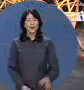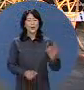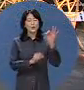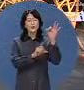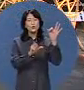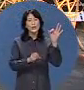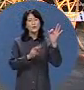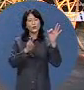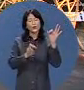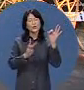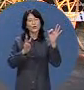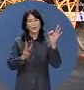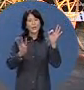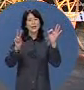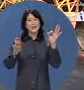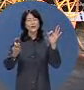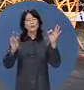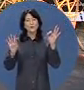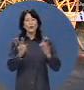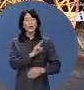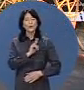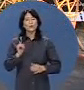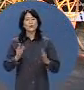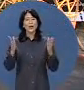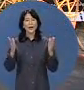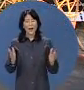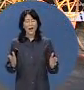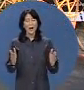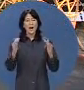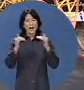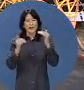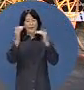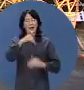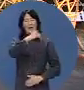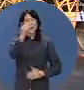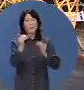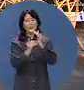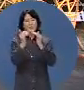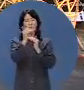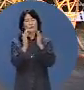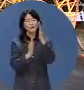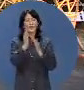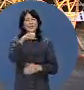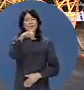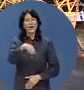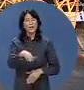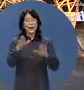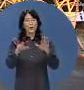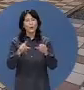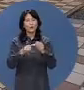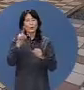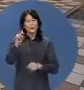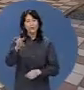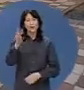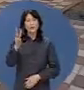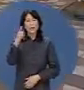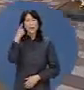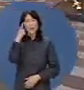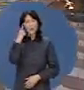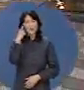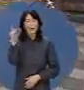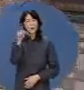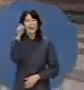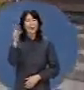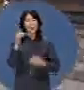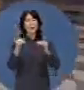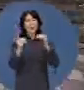10月23日、24日の2日間高山竹林園で今年で13回目を迎える生駒